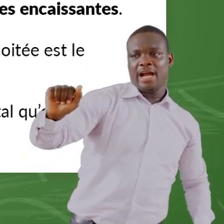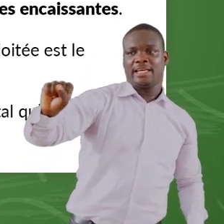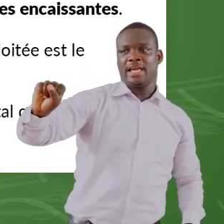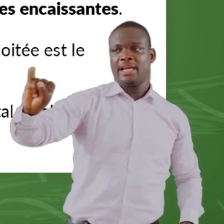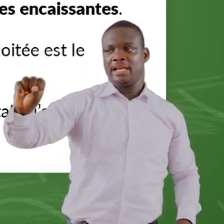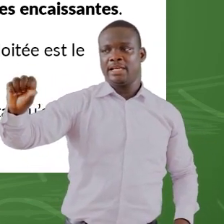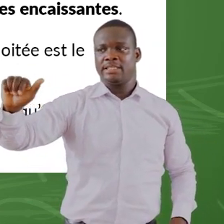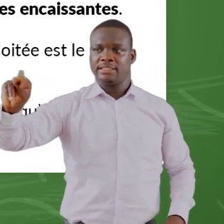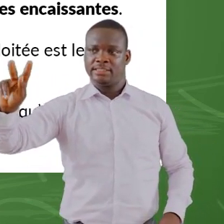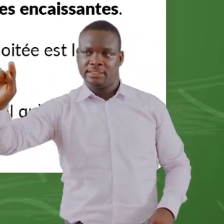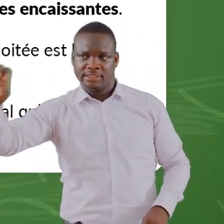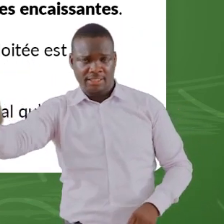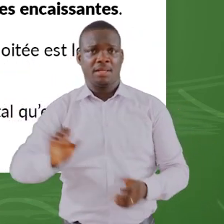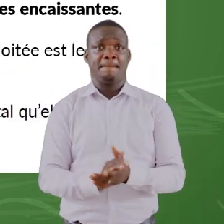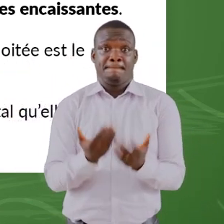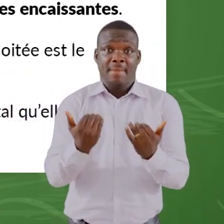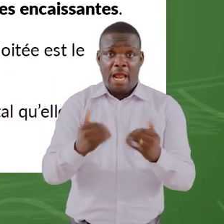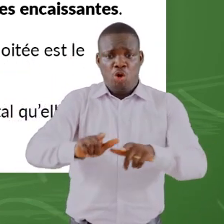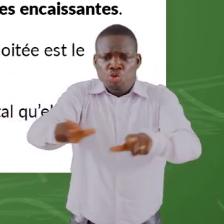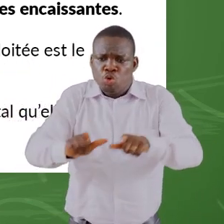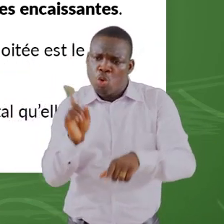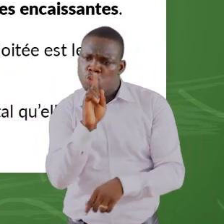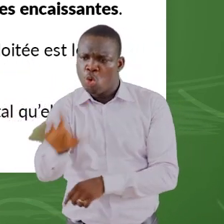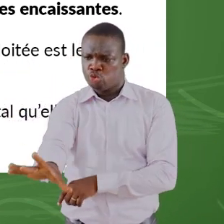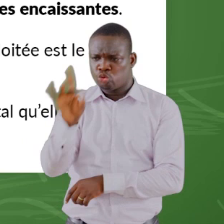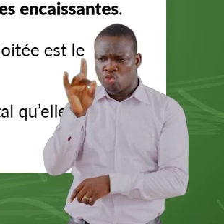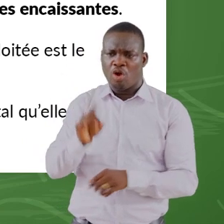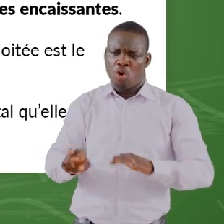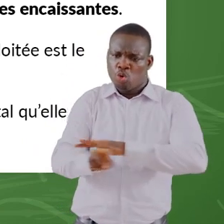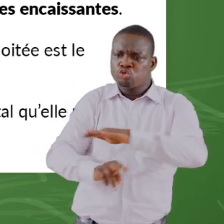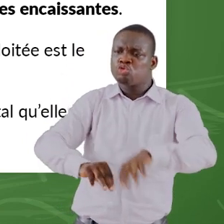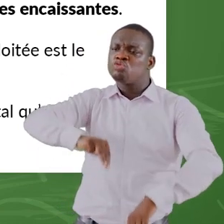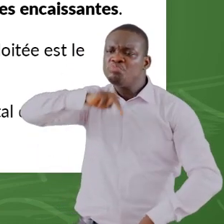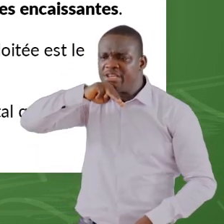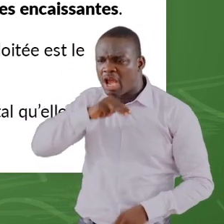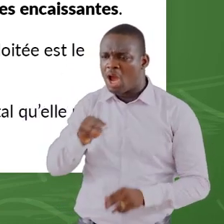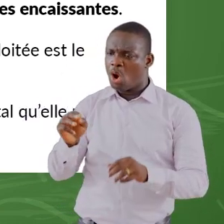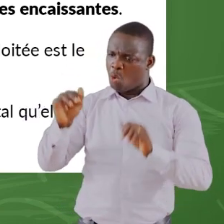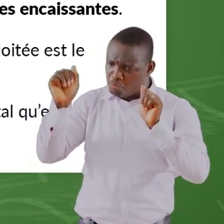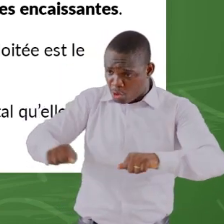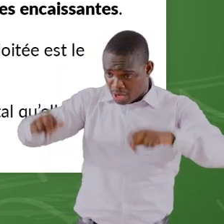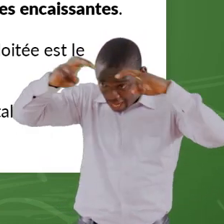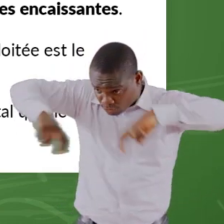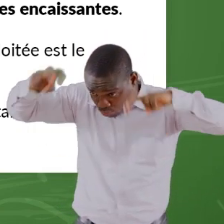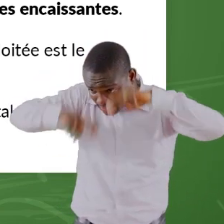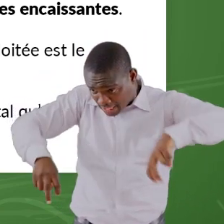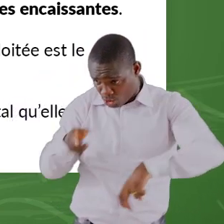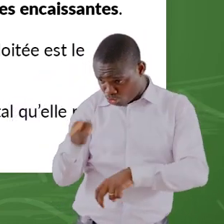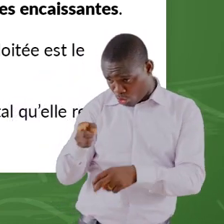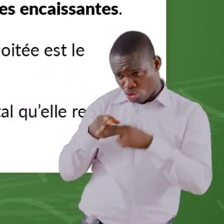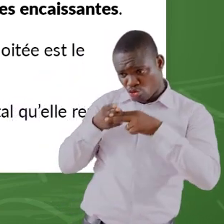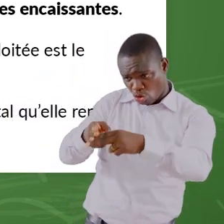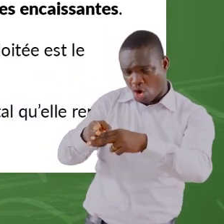l'on rencontre une substance minière susceptible d'être